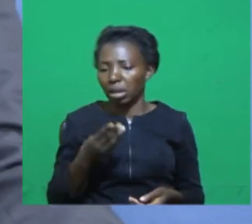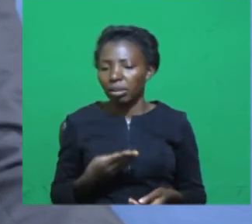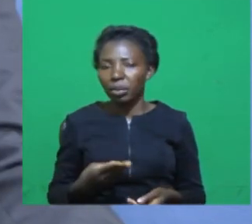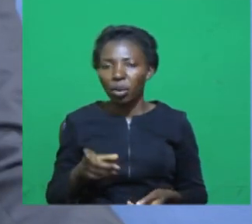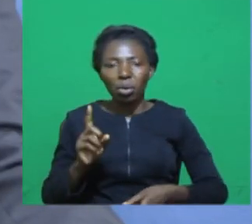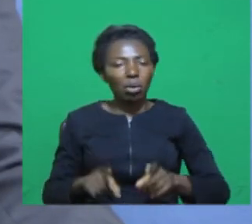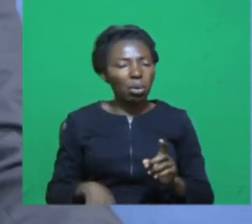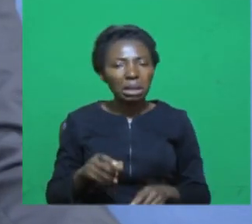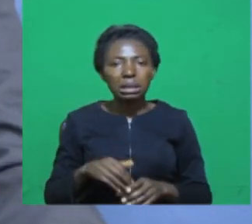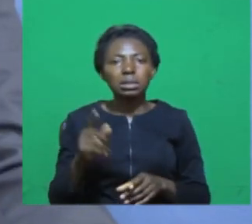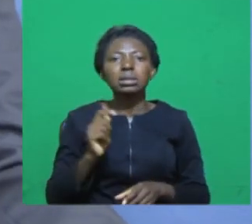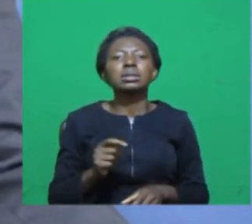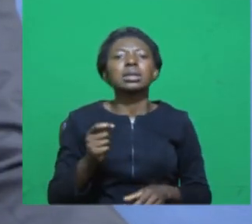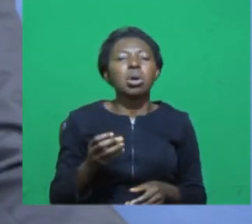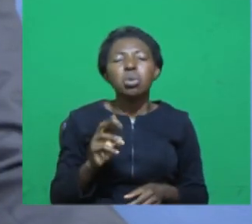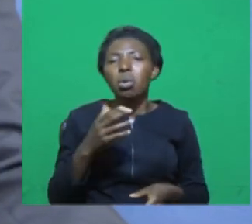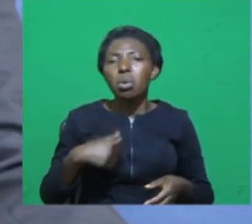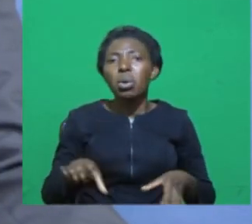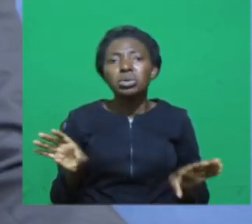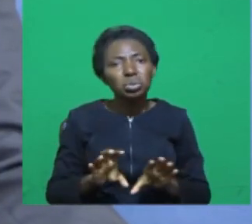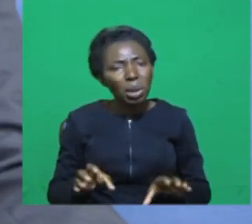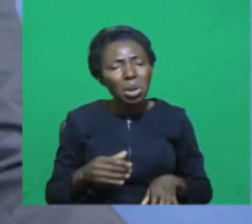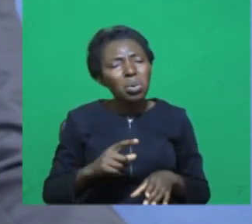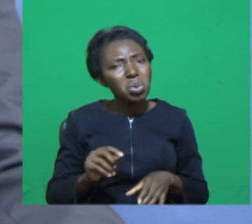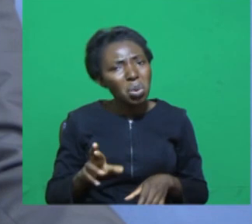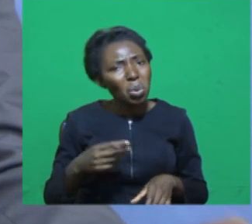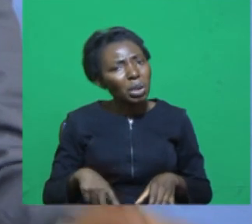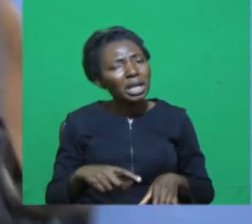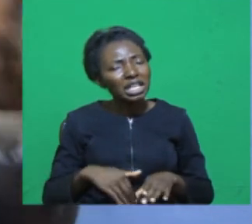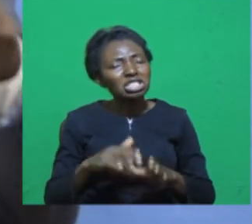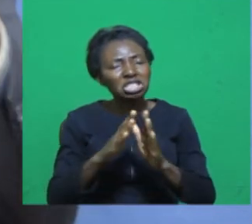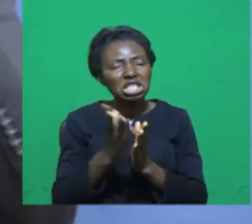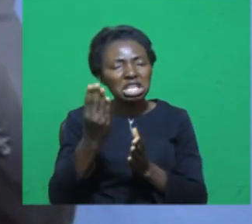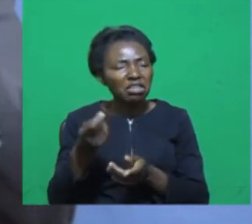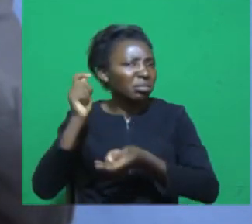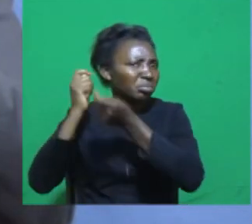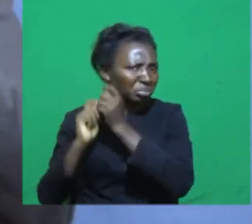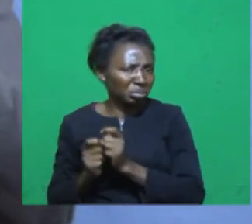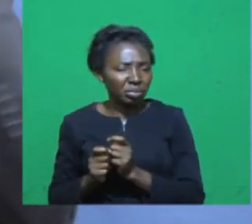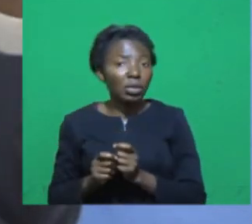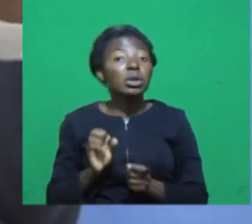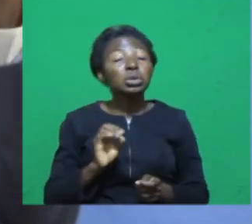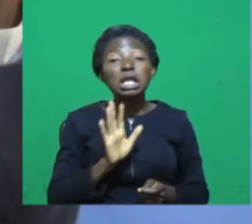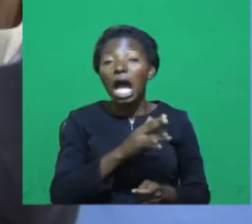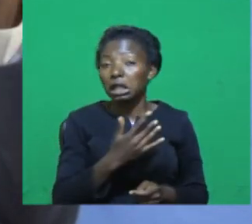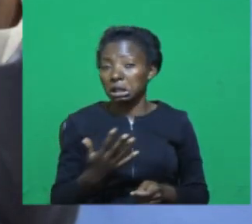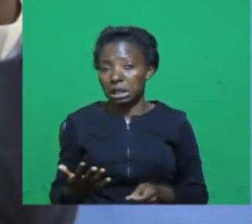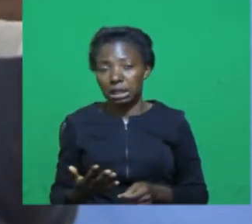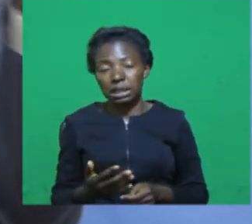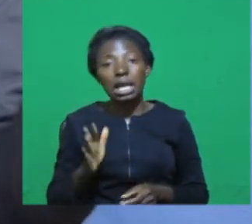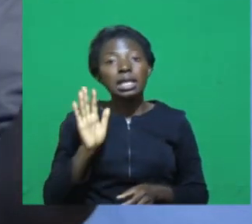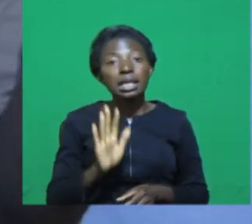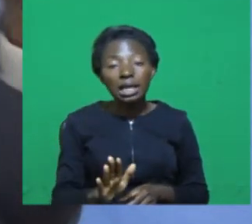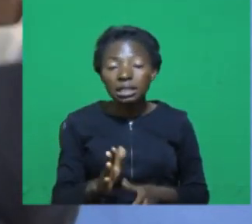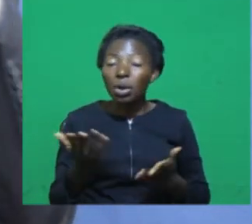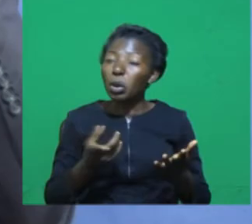munhu pamwe achitoenda kubasa akadaro. Handiti wazviona. Saka ndo mabvunzira kuti kune zvimwe zvinhu zvekuti